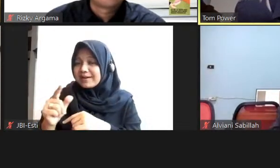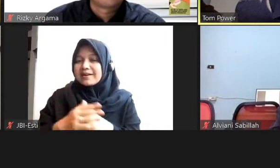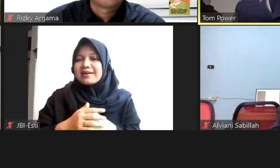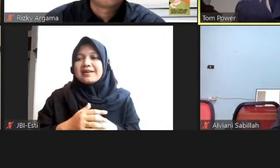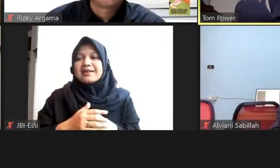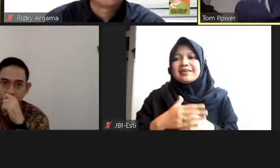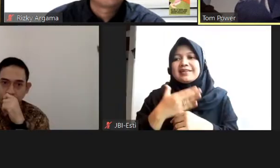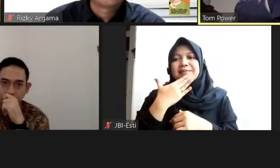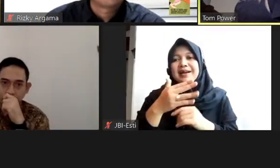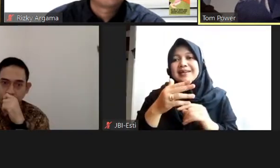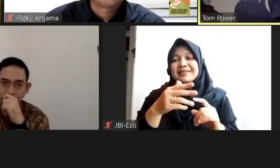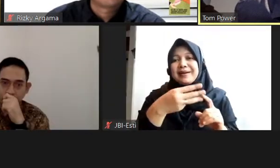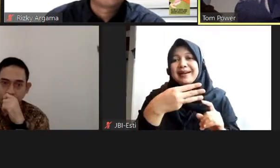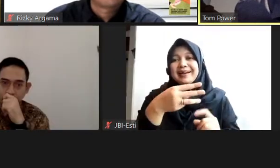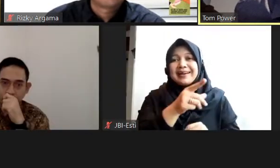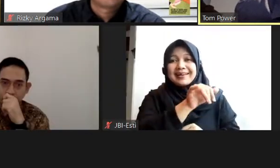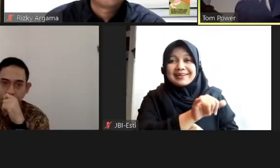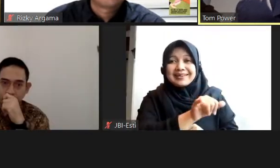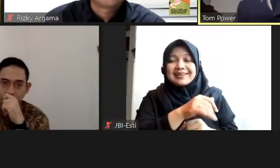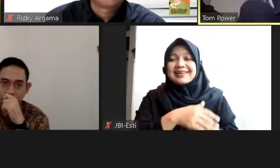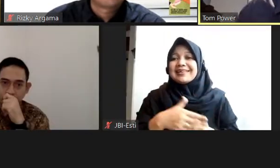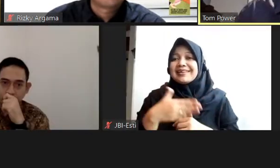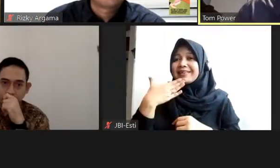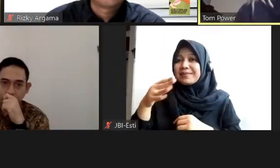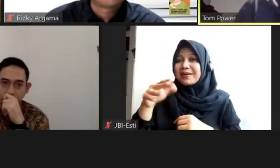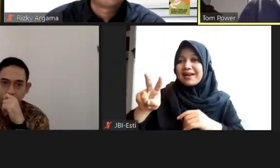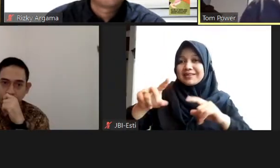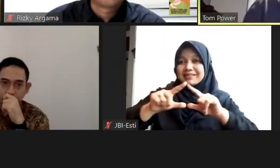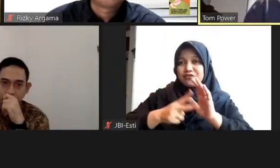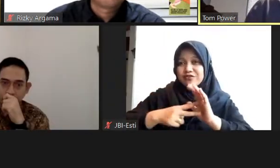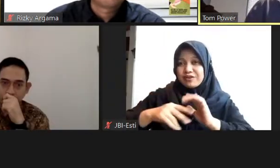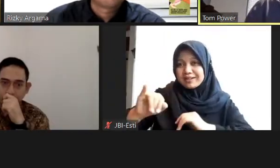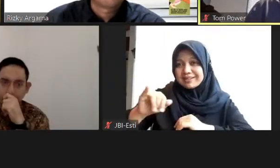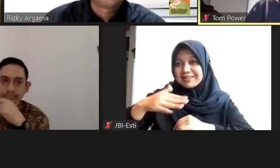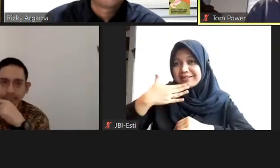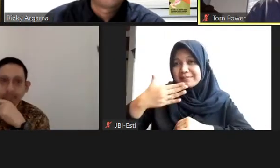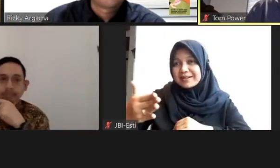Pak Eri, dan juga Mbak Fani, ya. Terima kasih.